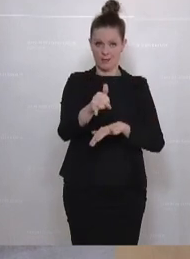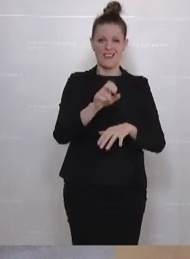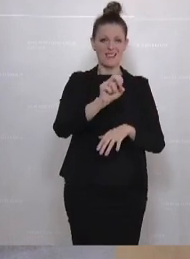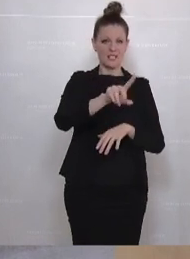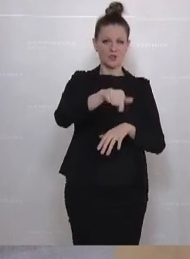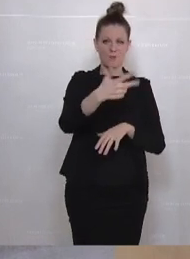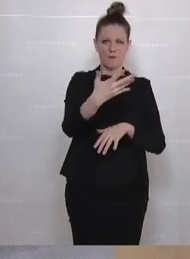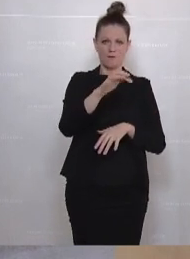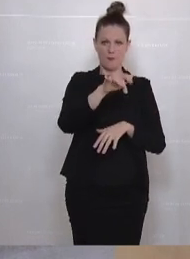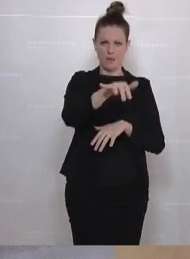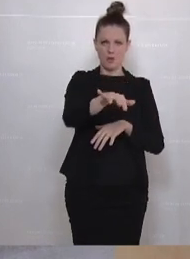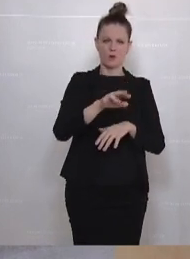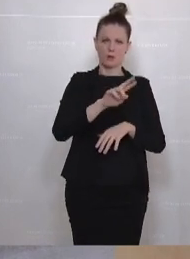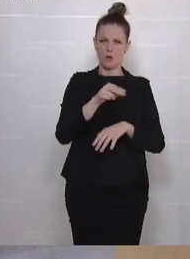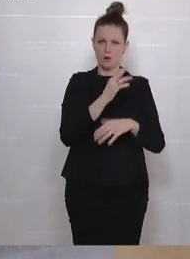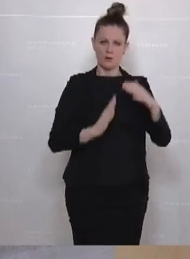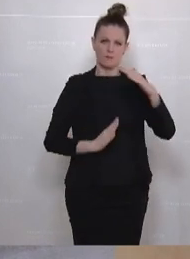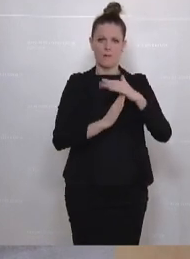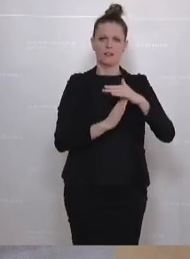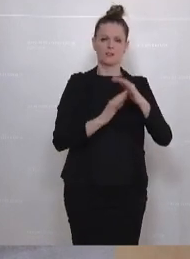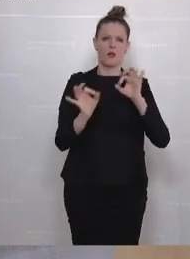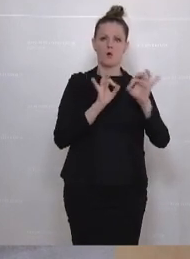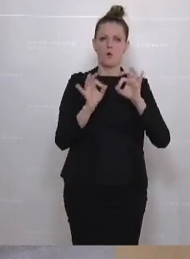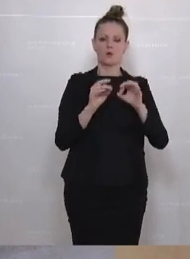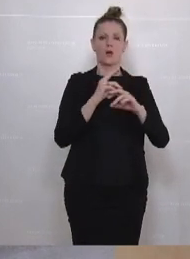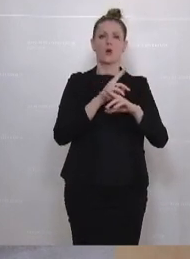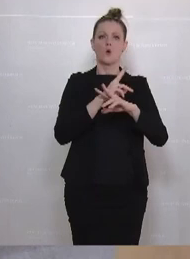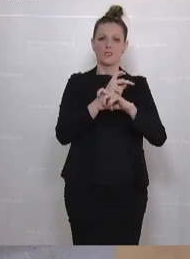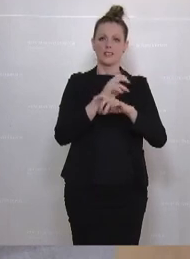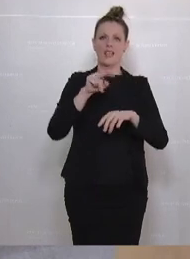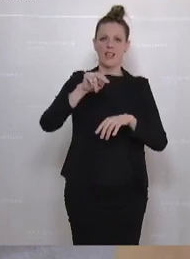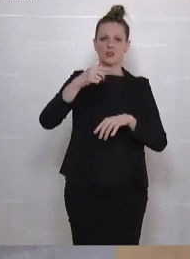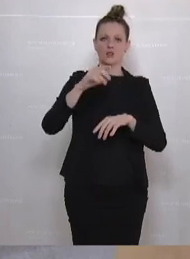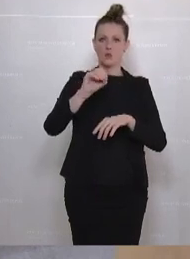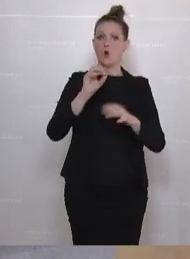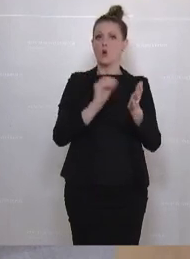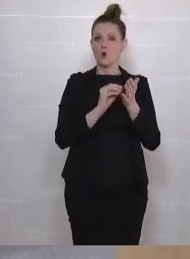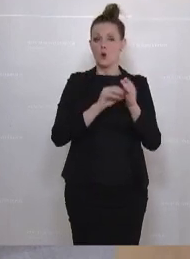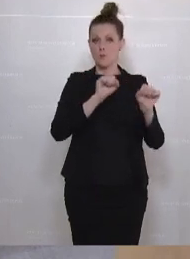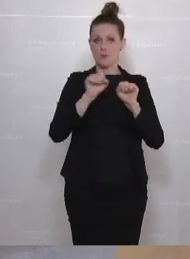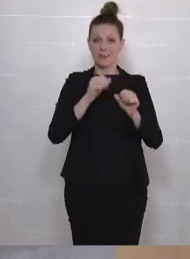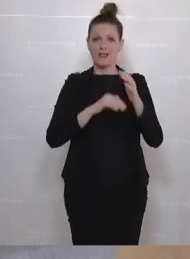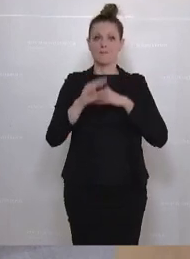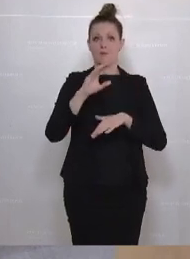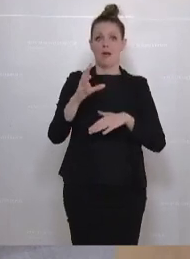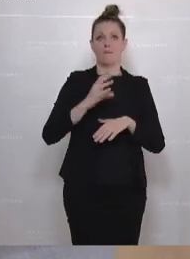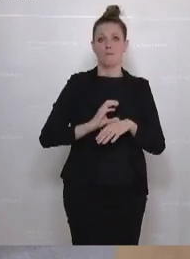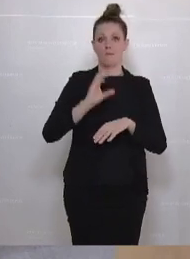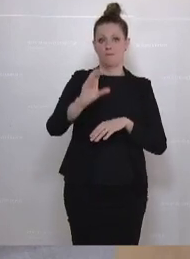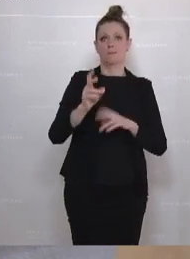13,5 Millionen, ist das gedeckelt oder gäbe es sozusagen für die österreichischen NGOs noch Möglichkeiten, darüber hinaus zu Mitteln zu kommen?